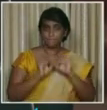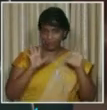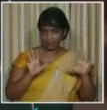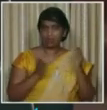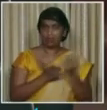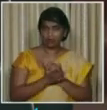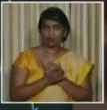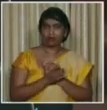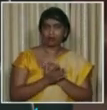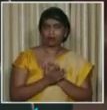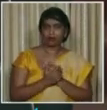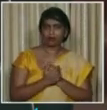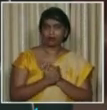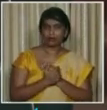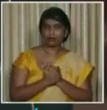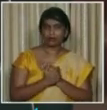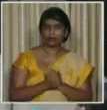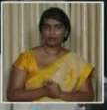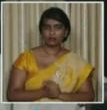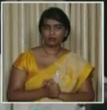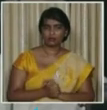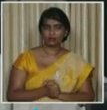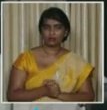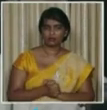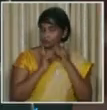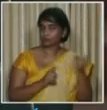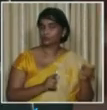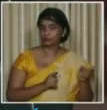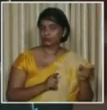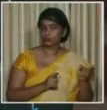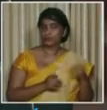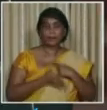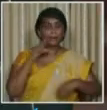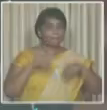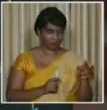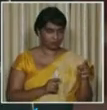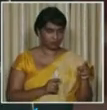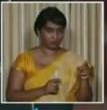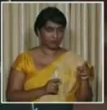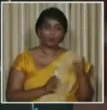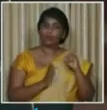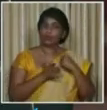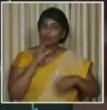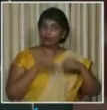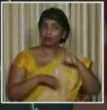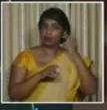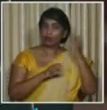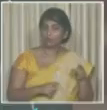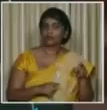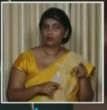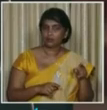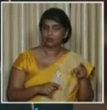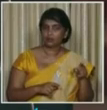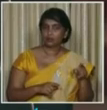10ක් වැක් ගලලා තියෙනවා. අනික අනික නෑ මම අනික අය වාඩි වෙන මම පිළිතුරු දෙන්න. ප්ලීස්. මැතිවරණ කොමිසම මැතිවරණිය ප්‍රකාශයට පත් කරුවයි